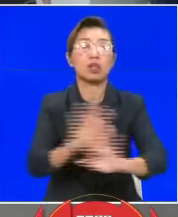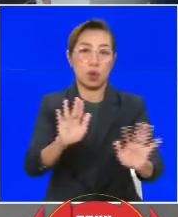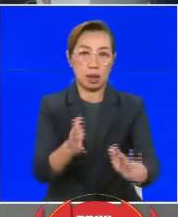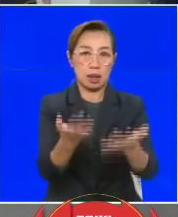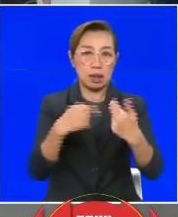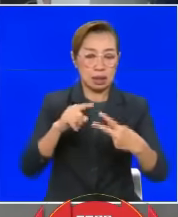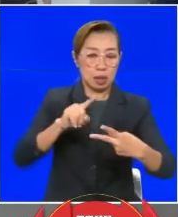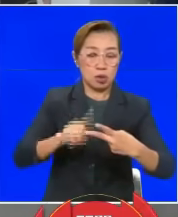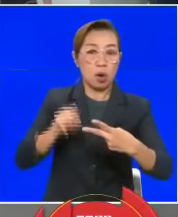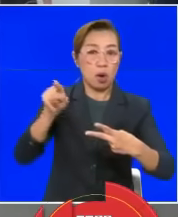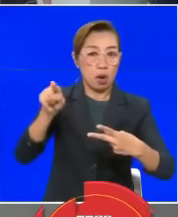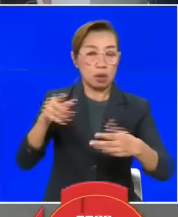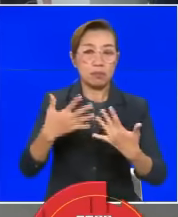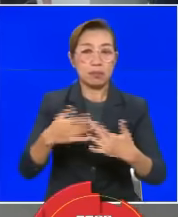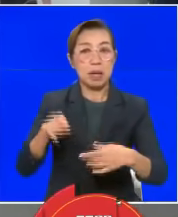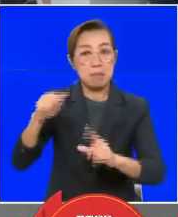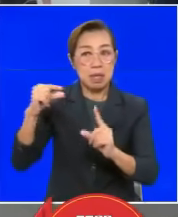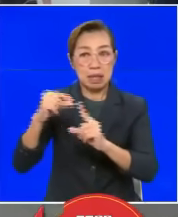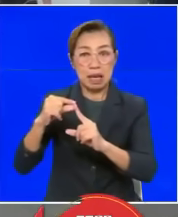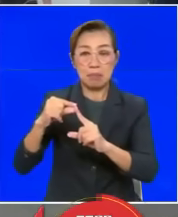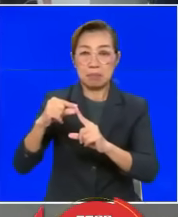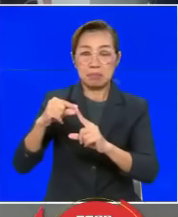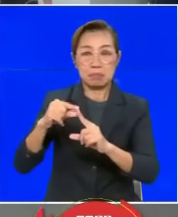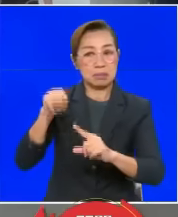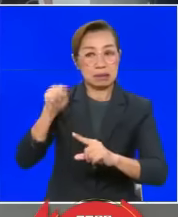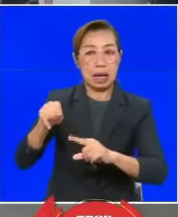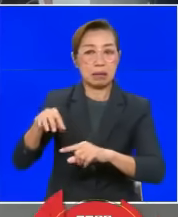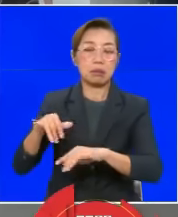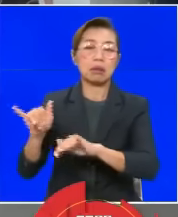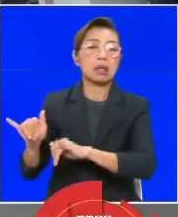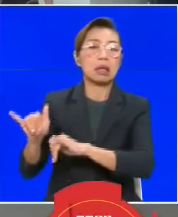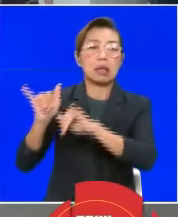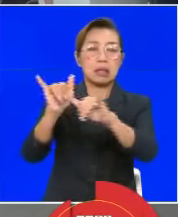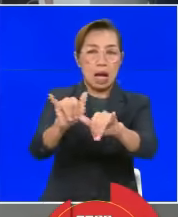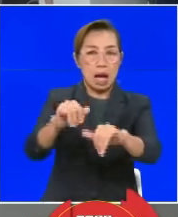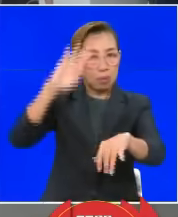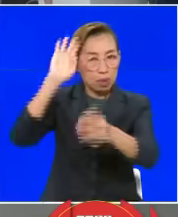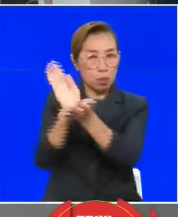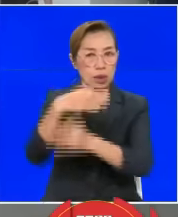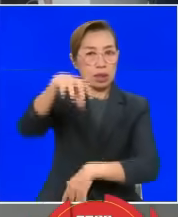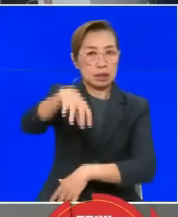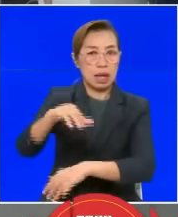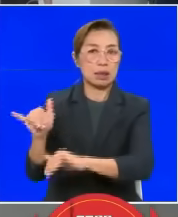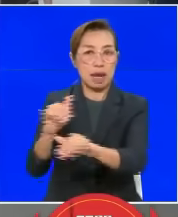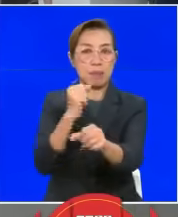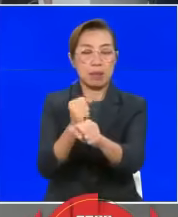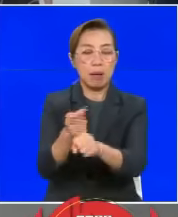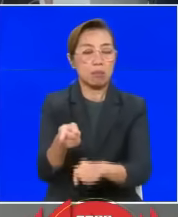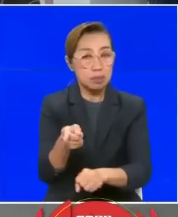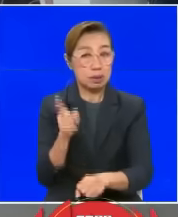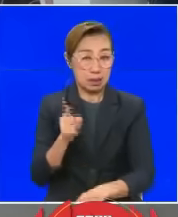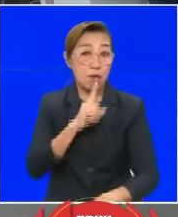สั่งย้ายบิ๊กโจ๊กกลับไปที่สำนักงานตำรวจแห่งชาตินั้นบิ๊กโจ๊กก็ให้เหตุผลว่าที่ถอนฟ้องนายกในเรื่องนี้ก็เนื่องจาก